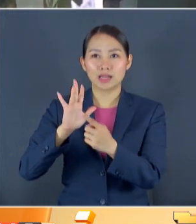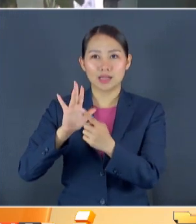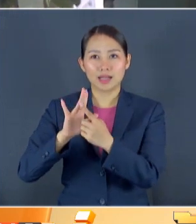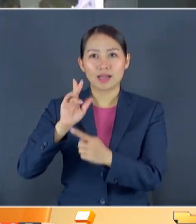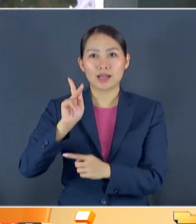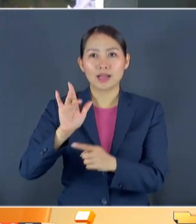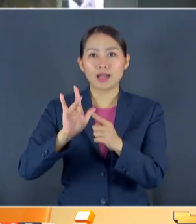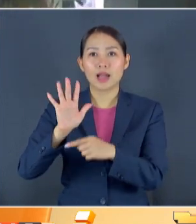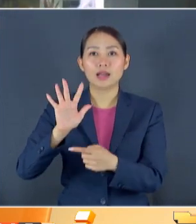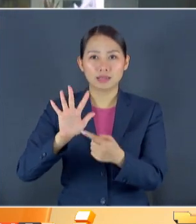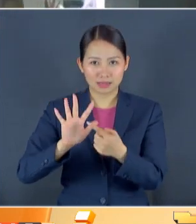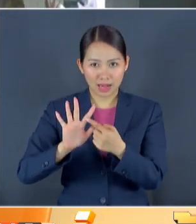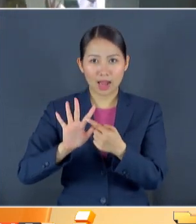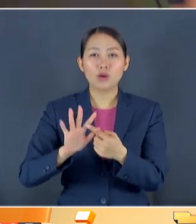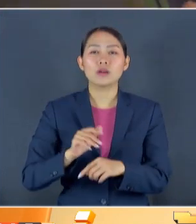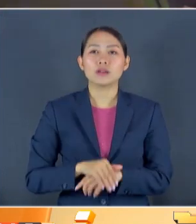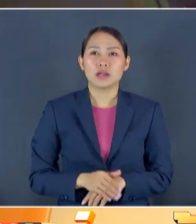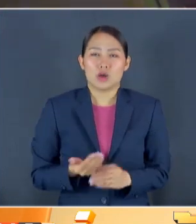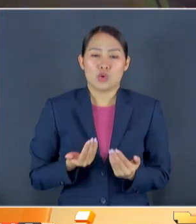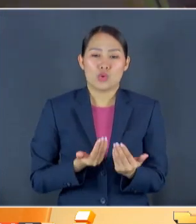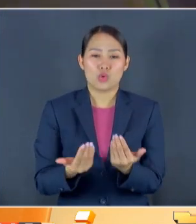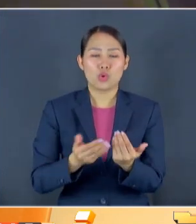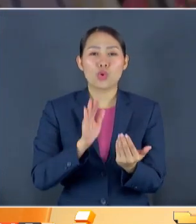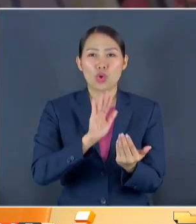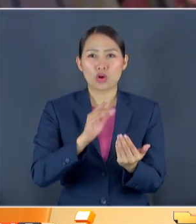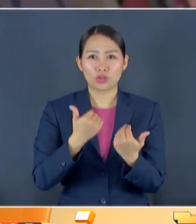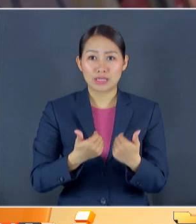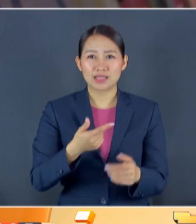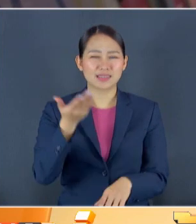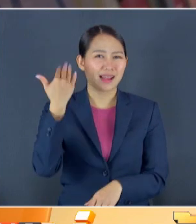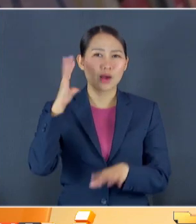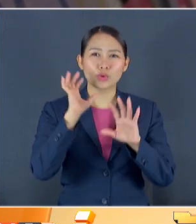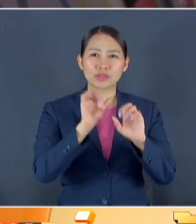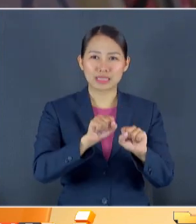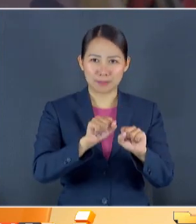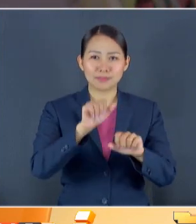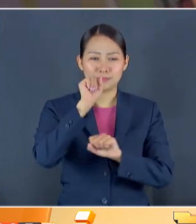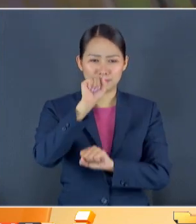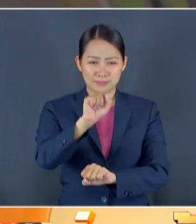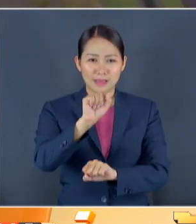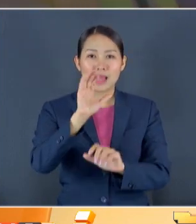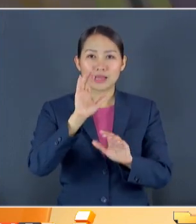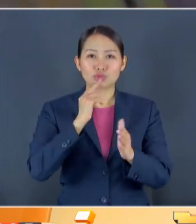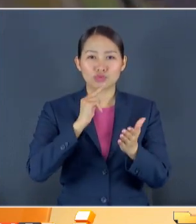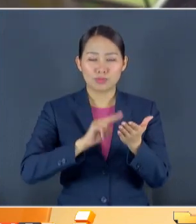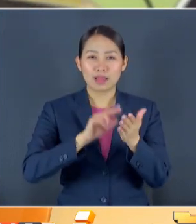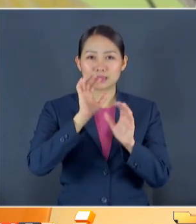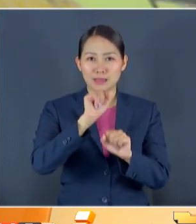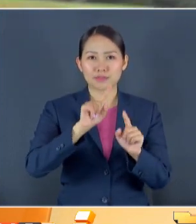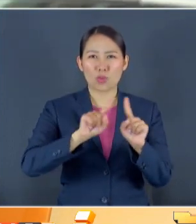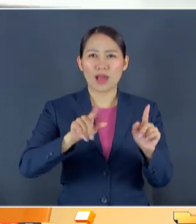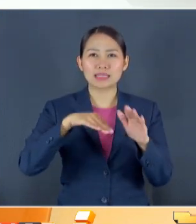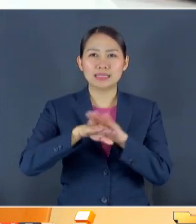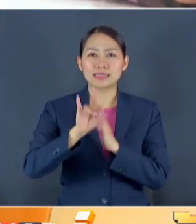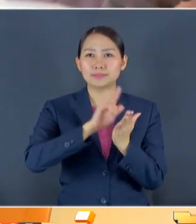เดียวกันกับพี่ชายคุณเฉลิมชัยแล้วก็หลานชายคุณเฉลิมชัยล่ะคุณเฉลิมชัยเนี่ยไม่ได้ปฏิเสธความสัมพันธ์เรื่